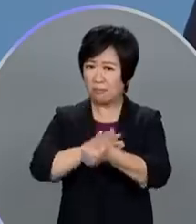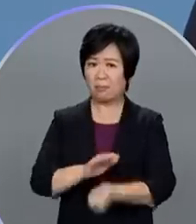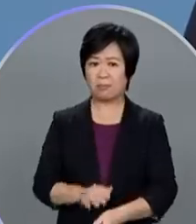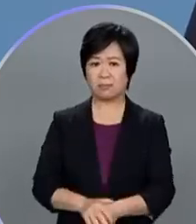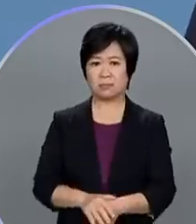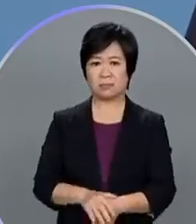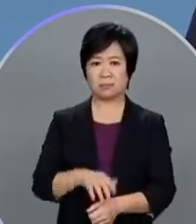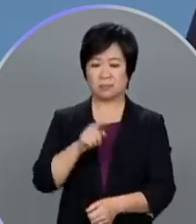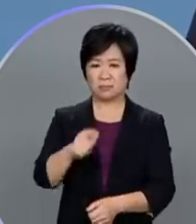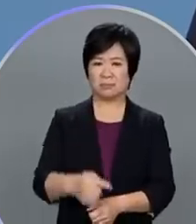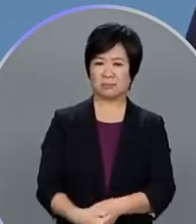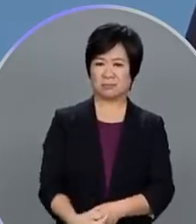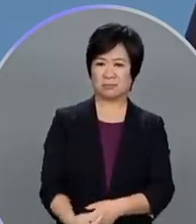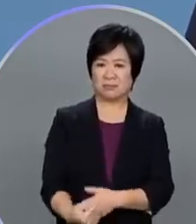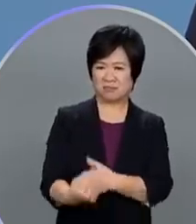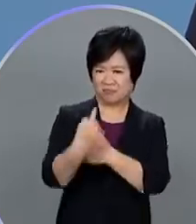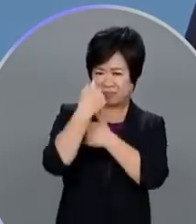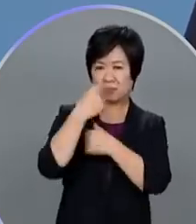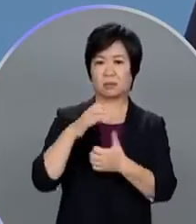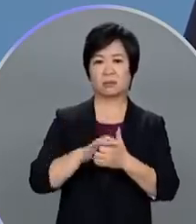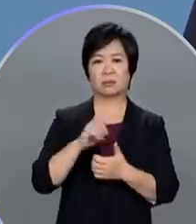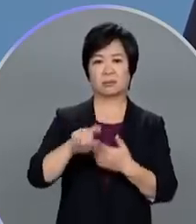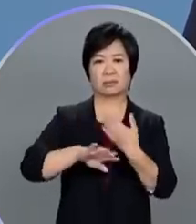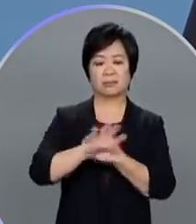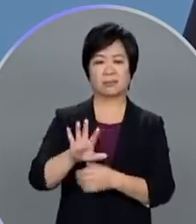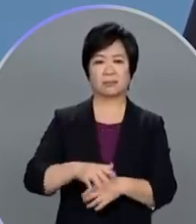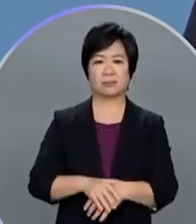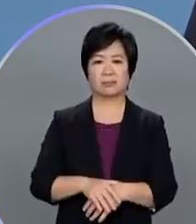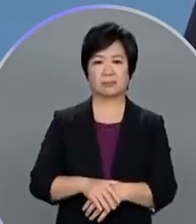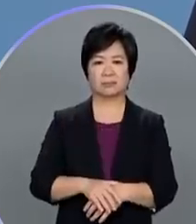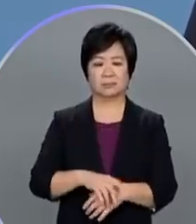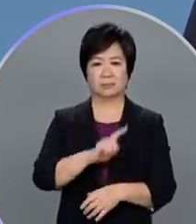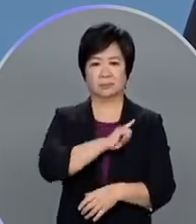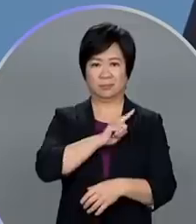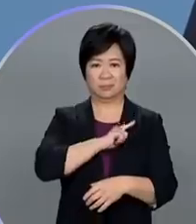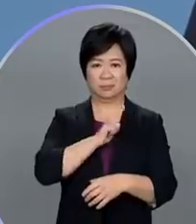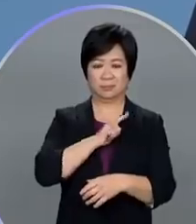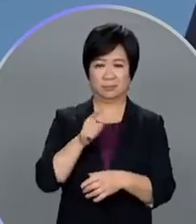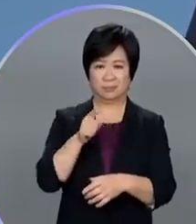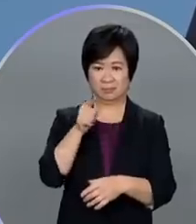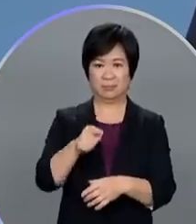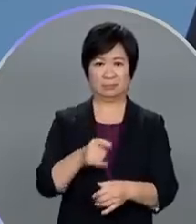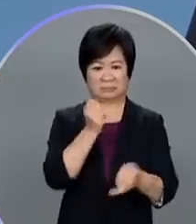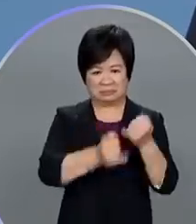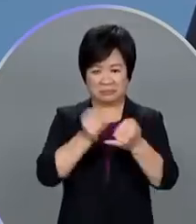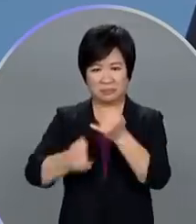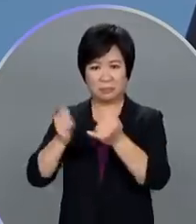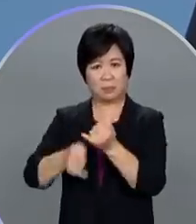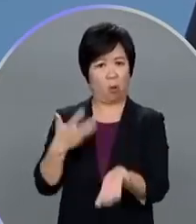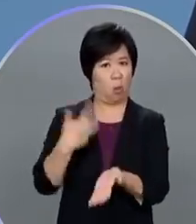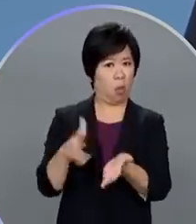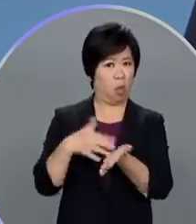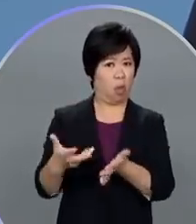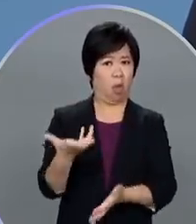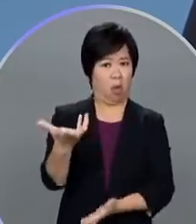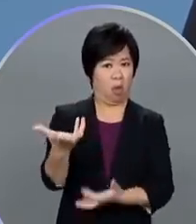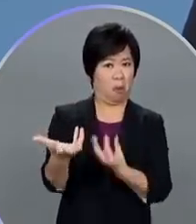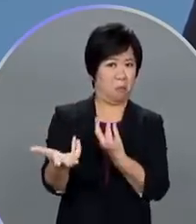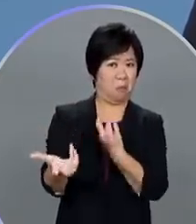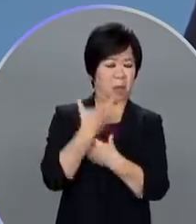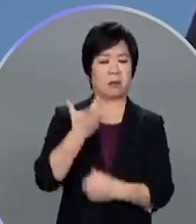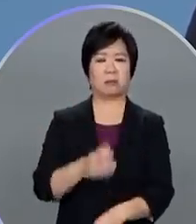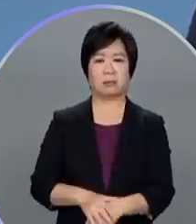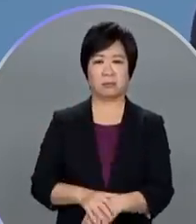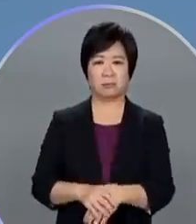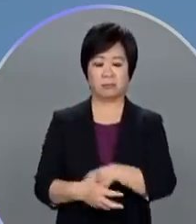在指着我的时候，你怎么没有想到你三个指头在指着你自己？你的跳票何其多啊！你对劳